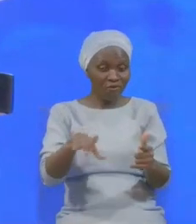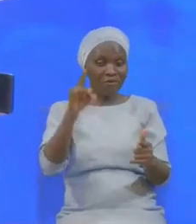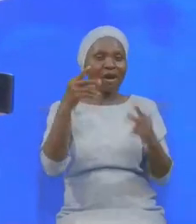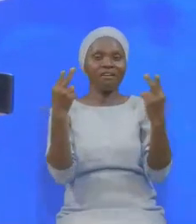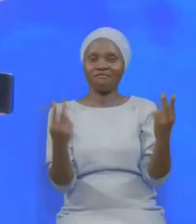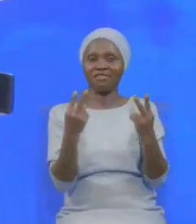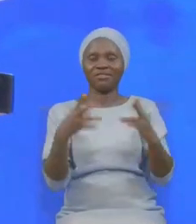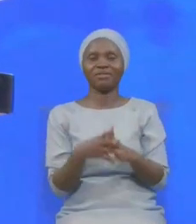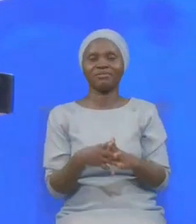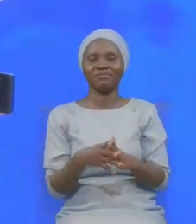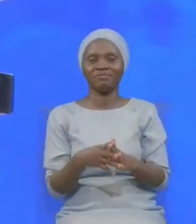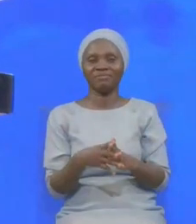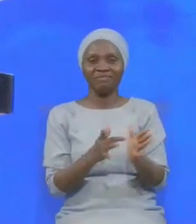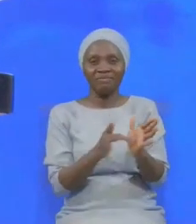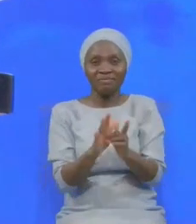Dieu de paix